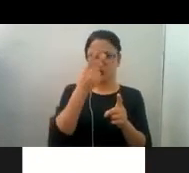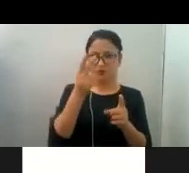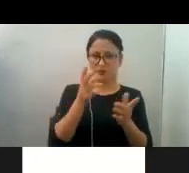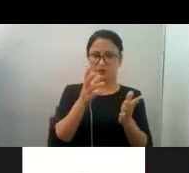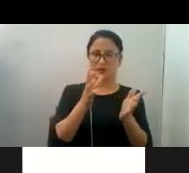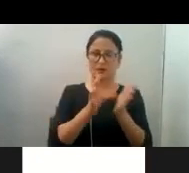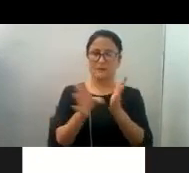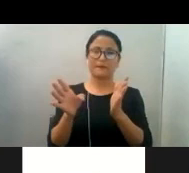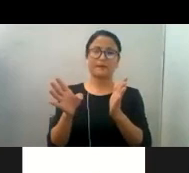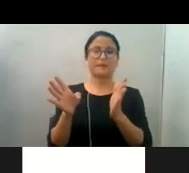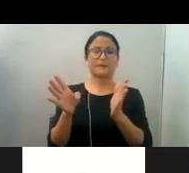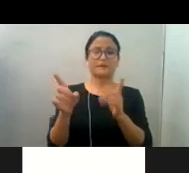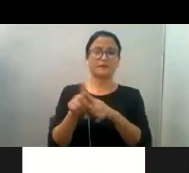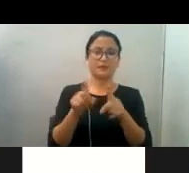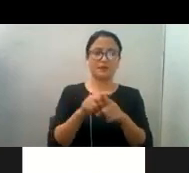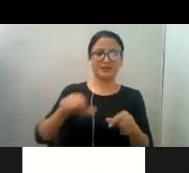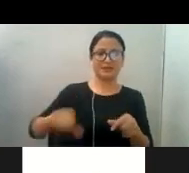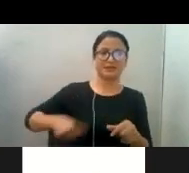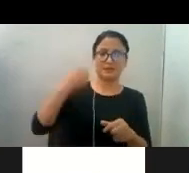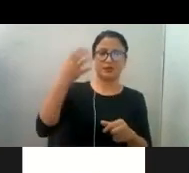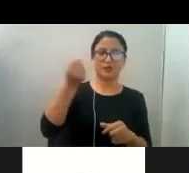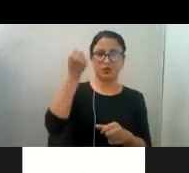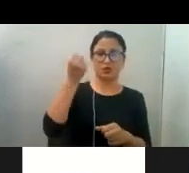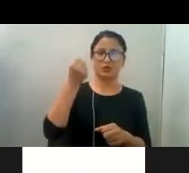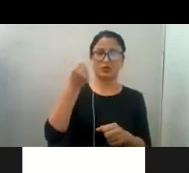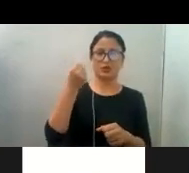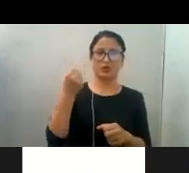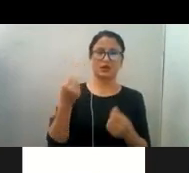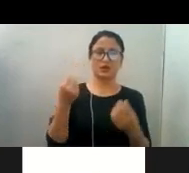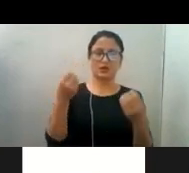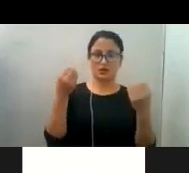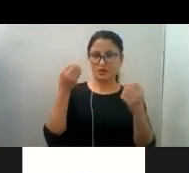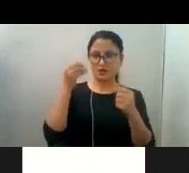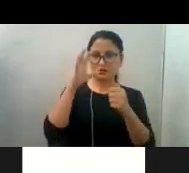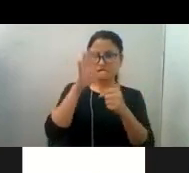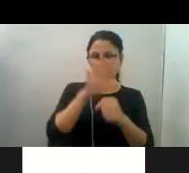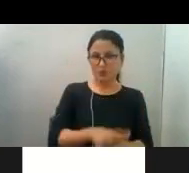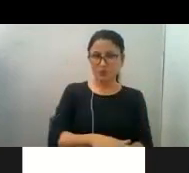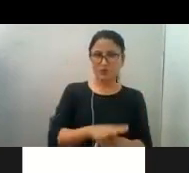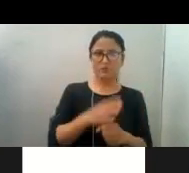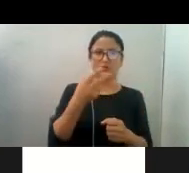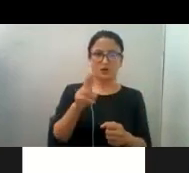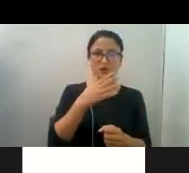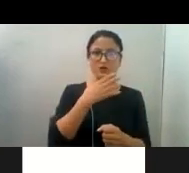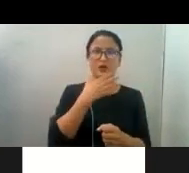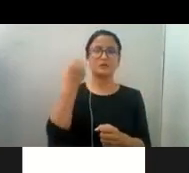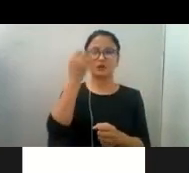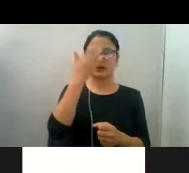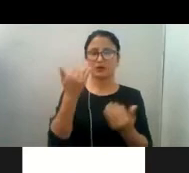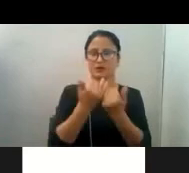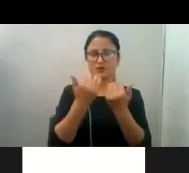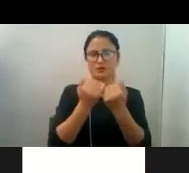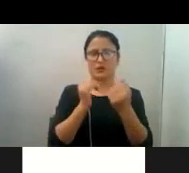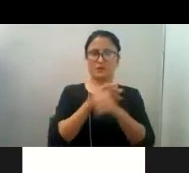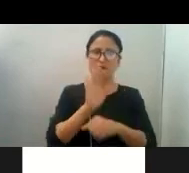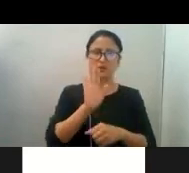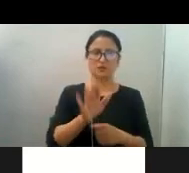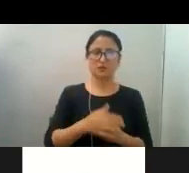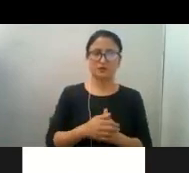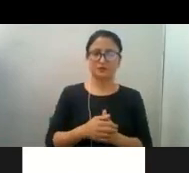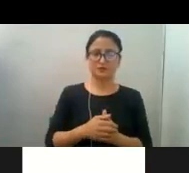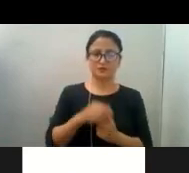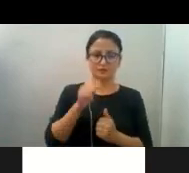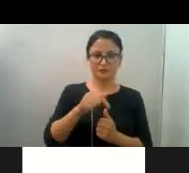हेर्दाखेरि जीवनको अधिकार नै गुमाउनु पर्ने जस्ता कुराहरू आत्महत्याको कारणबाट बढिरहेको देखिन्छ।